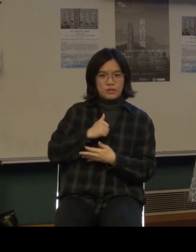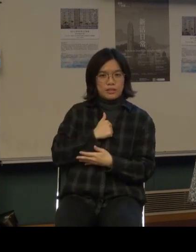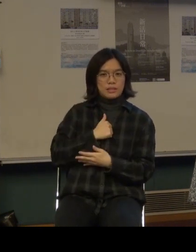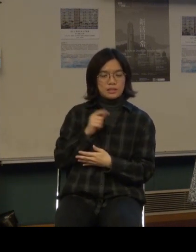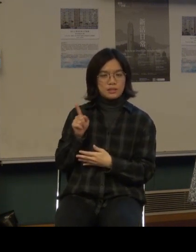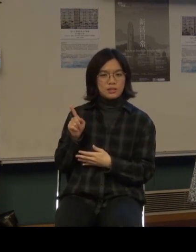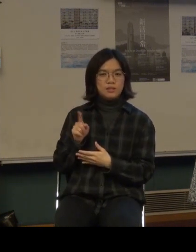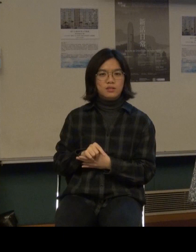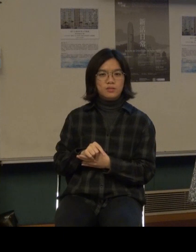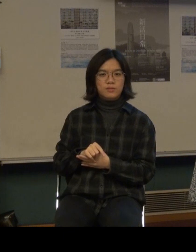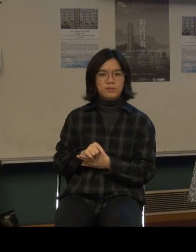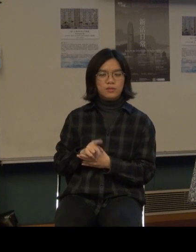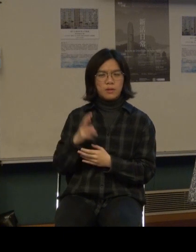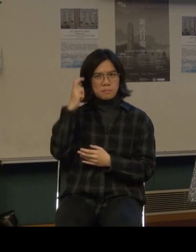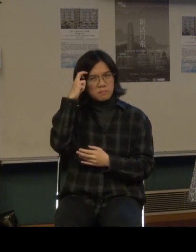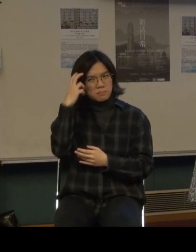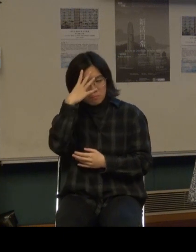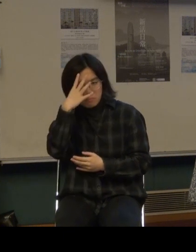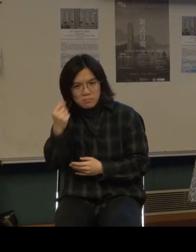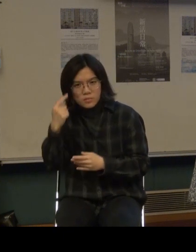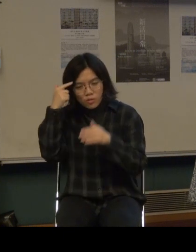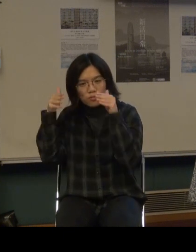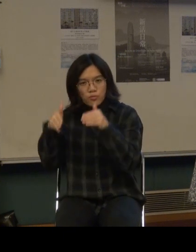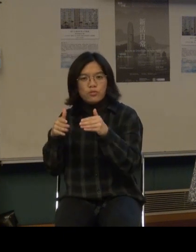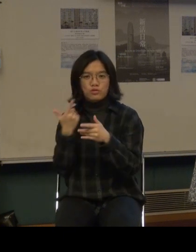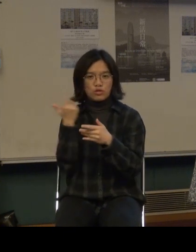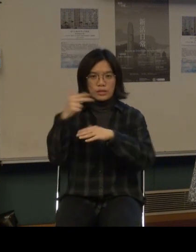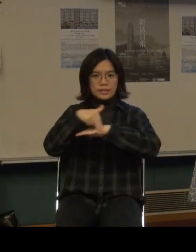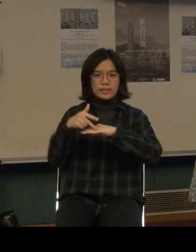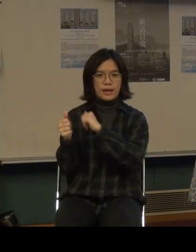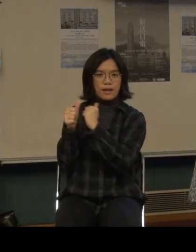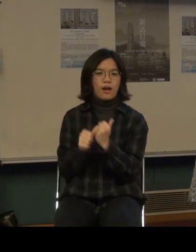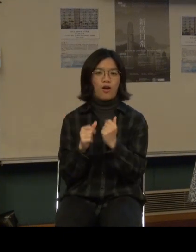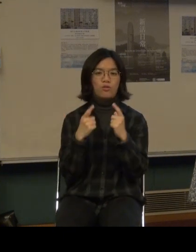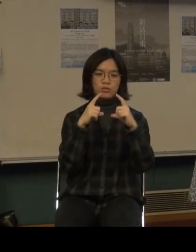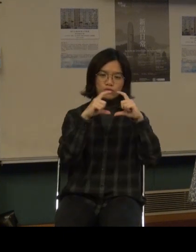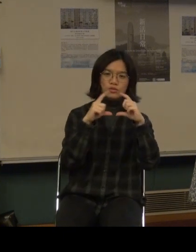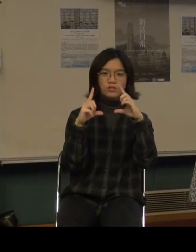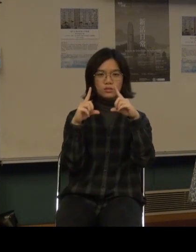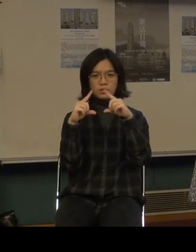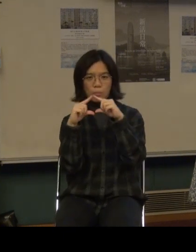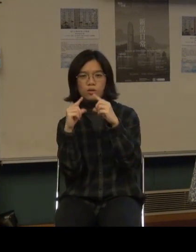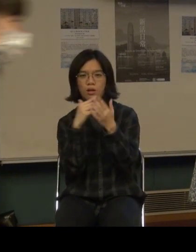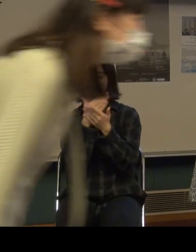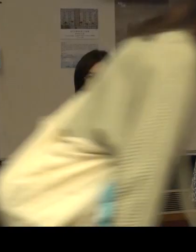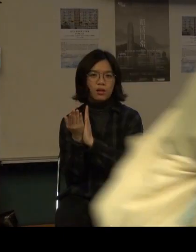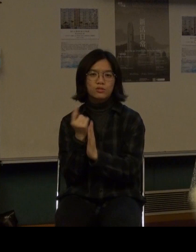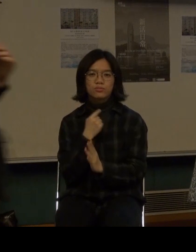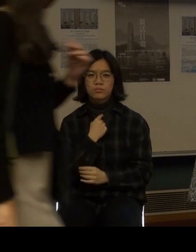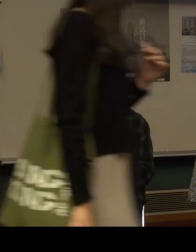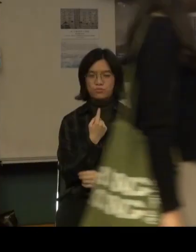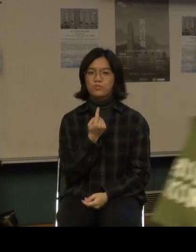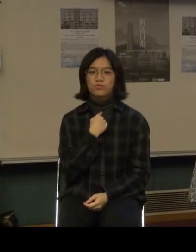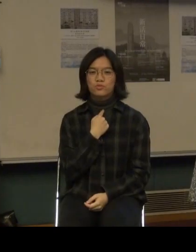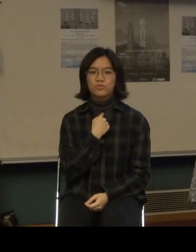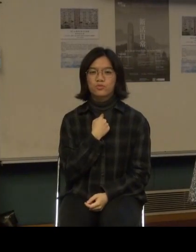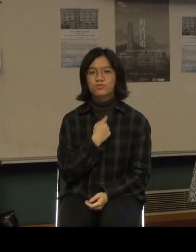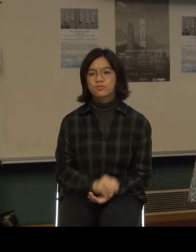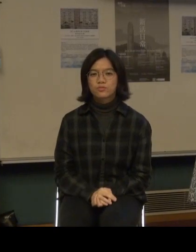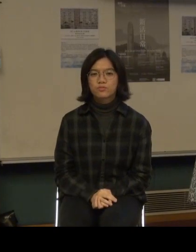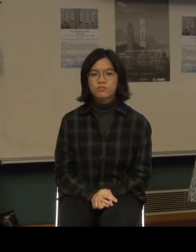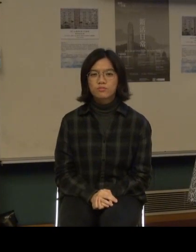一啲咧幾何嘅組合嗰度。 第二咧就係話西方嘅古典嘅建築咧，佢係